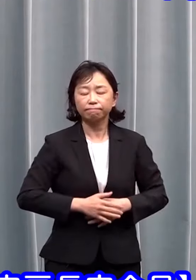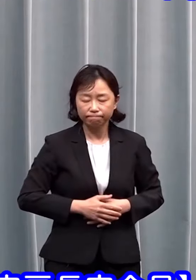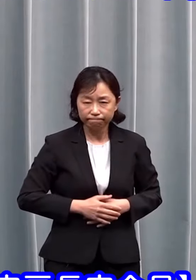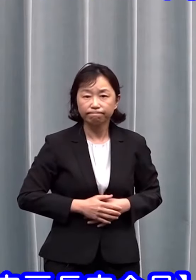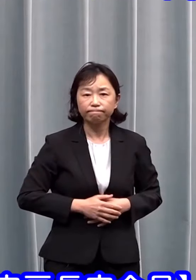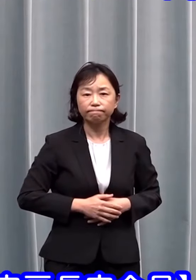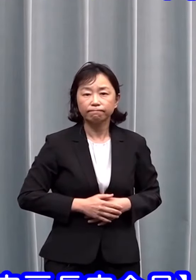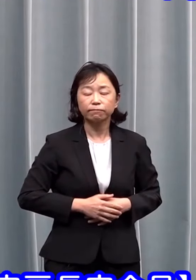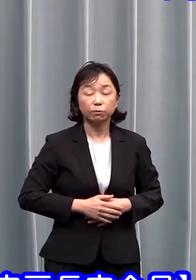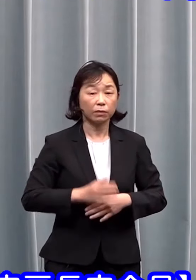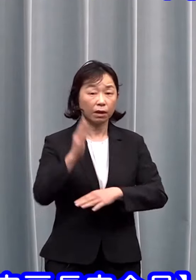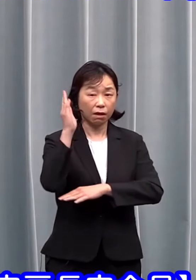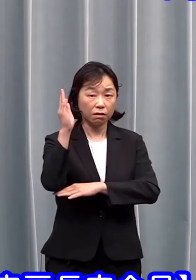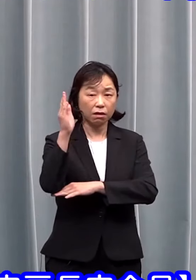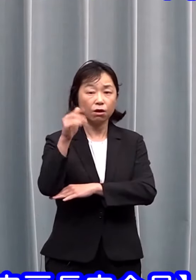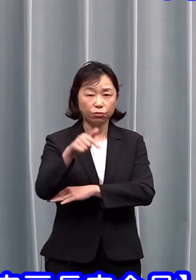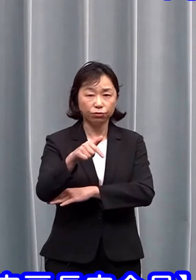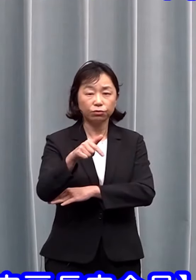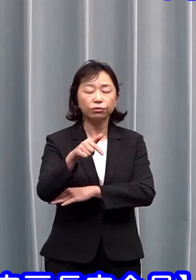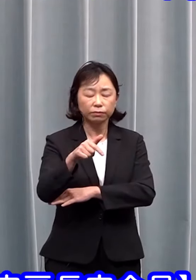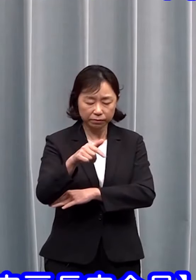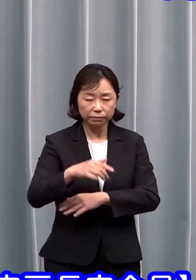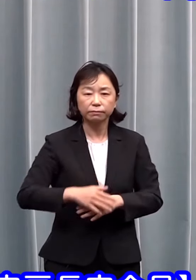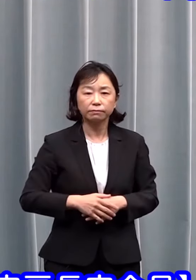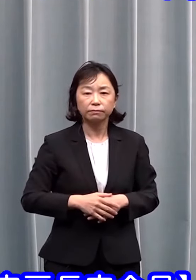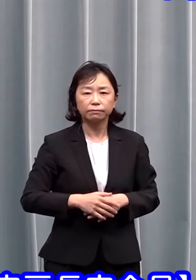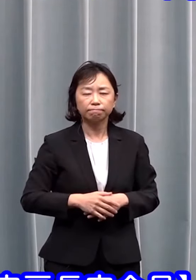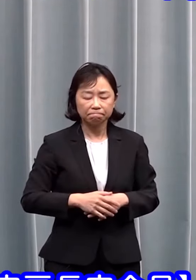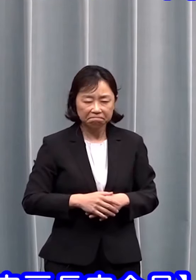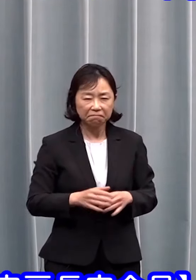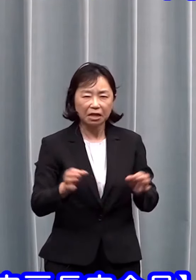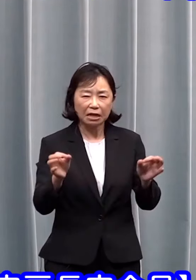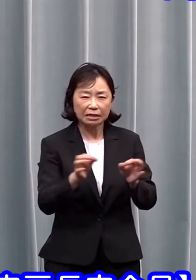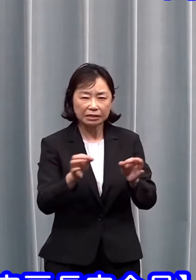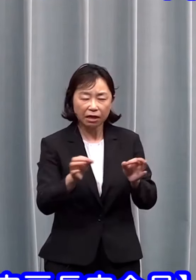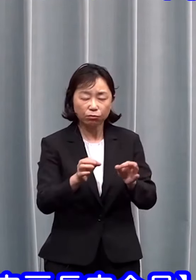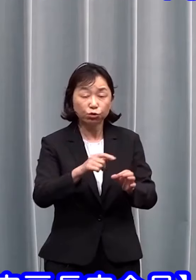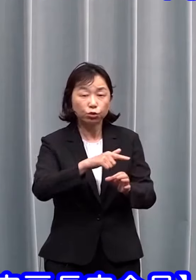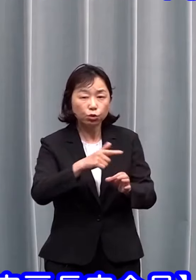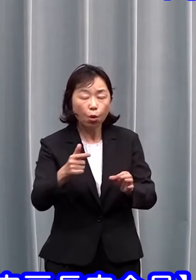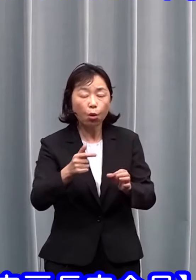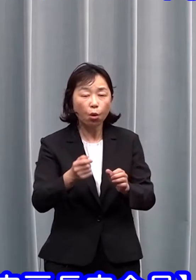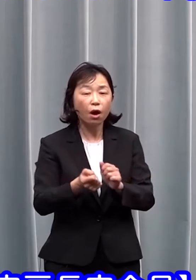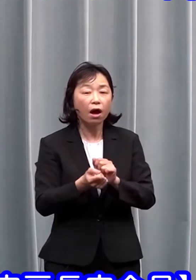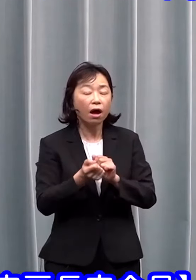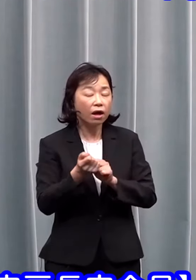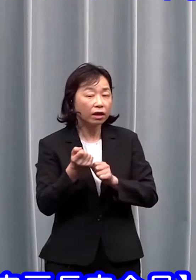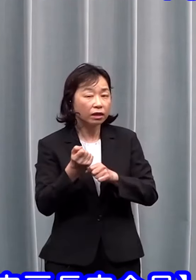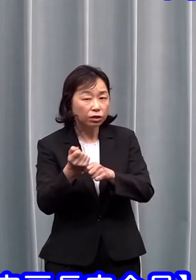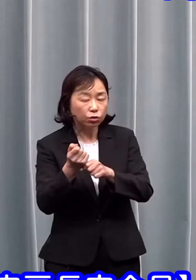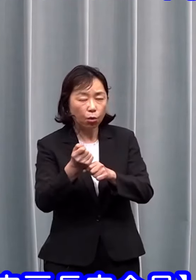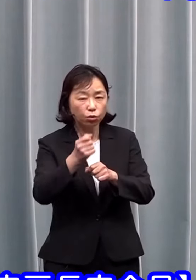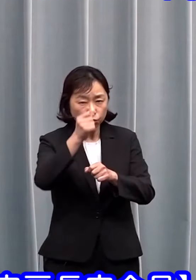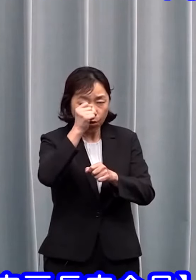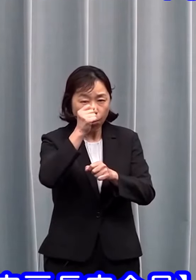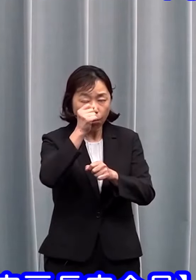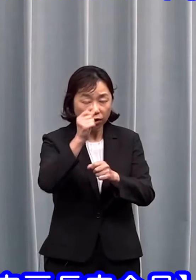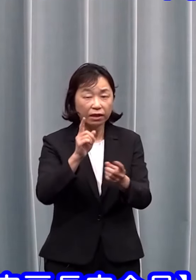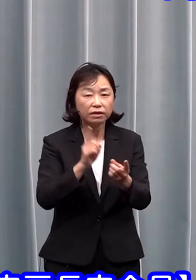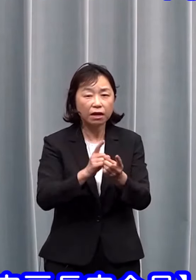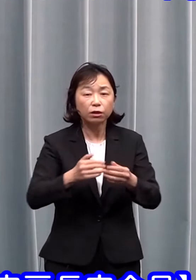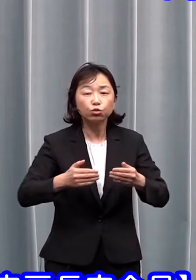ため政府においてはギャンブル等依存症対策推進基本計画に基づきま